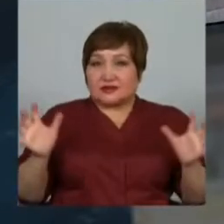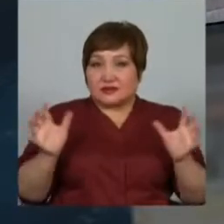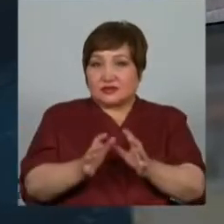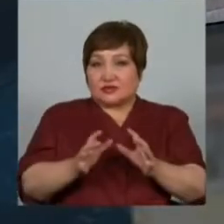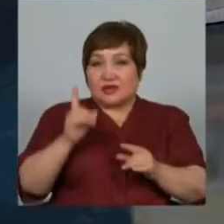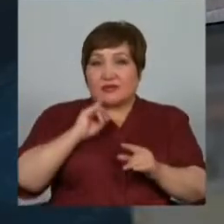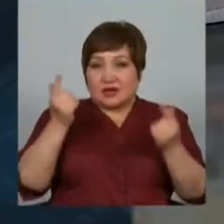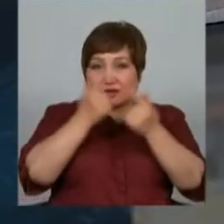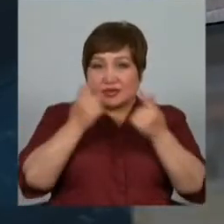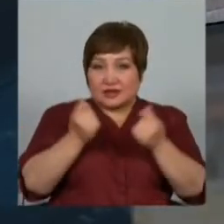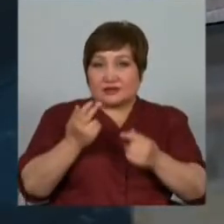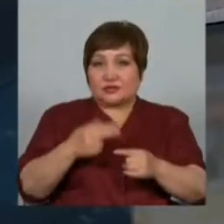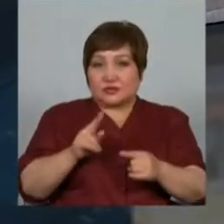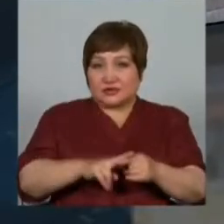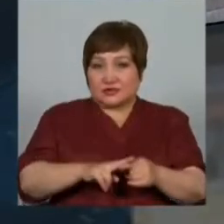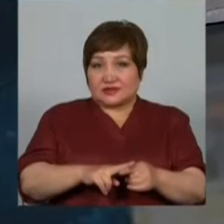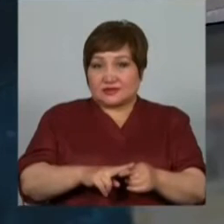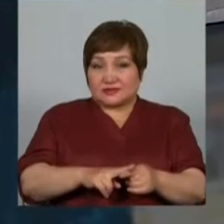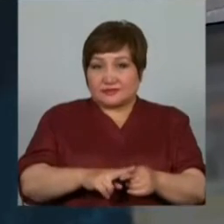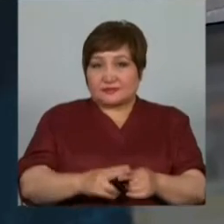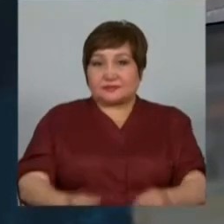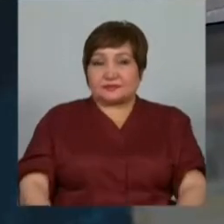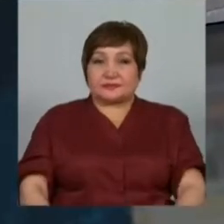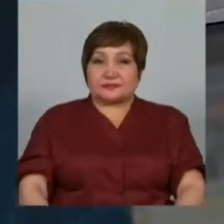осы. Жақсы, рахмет.